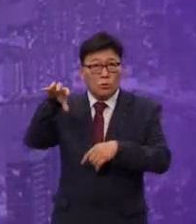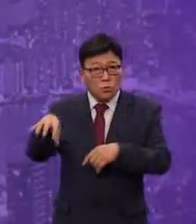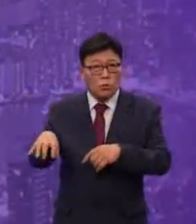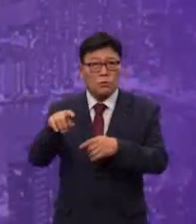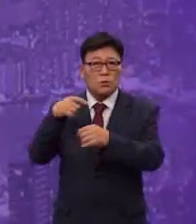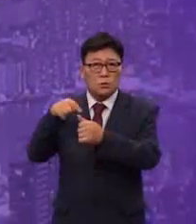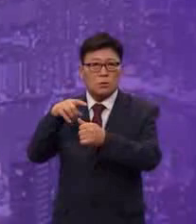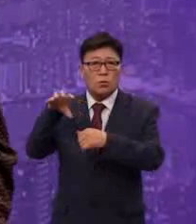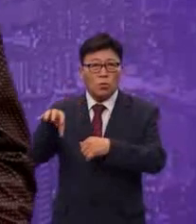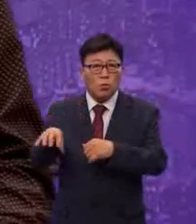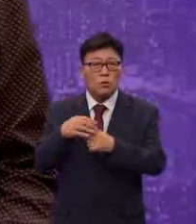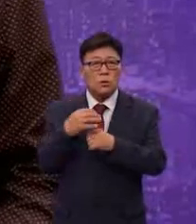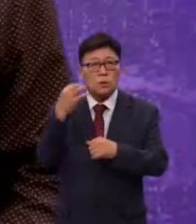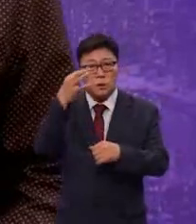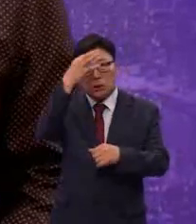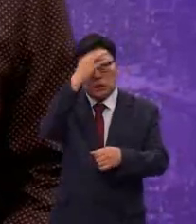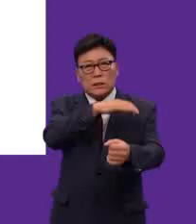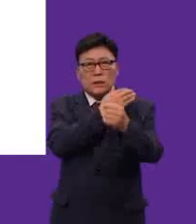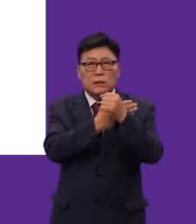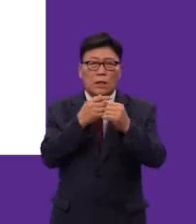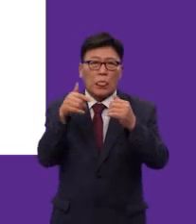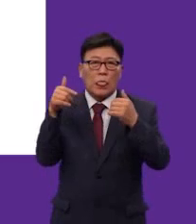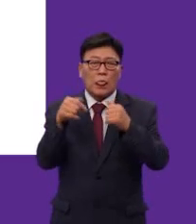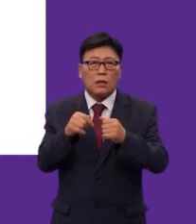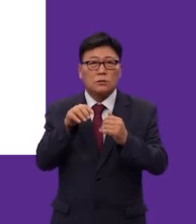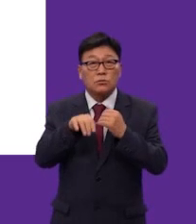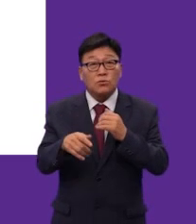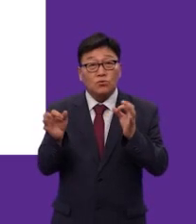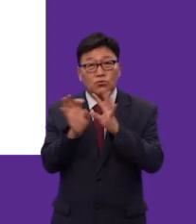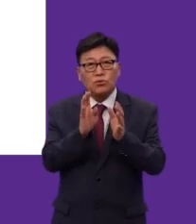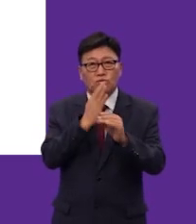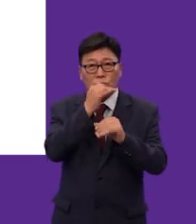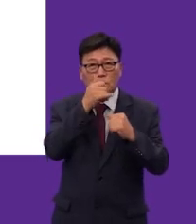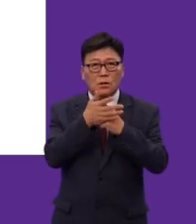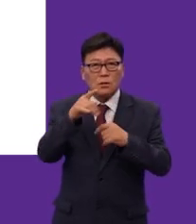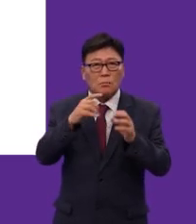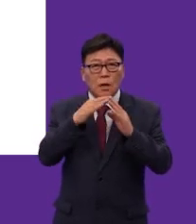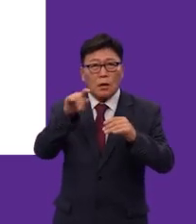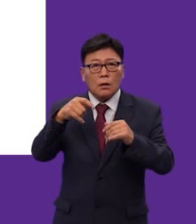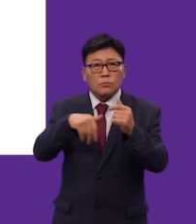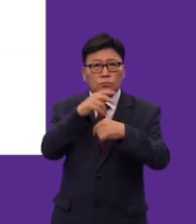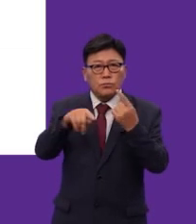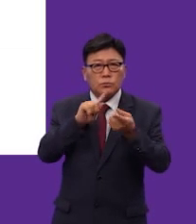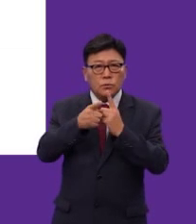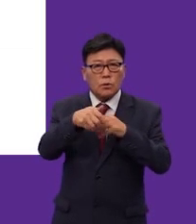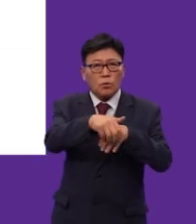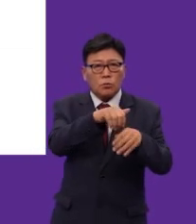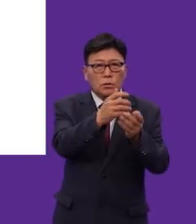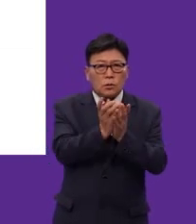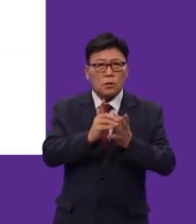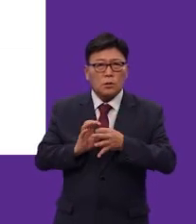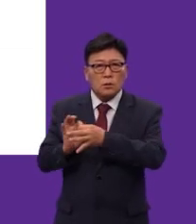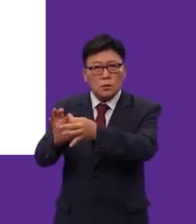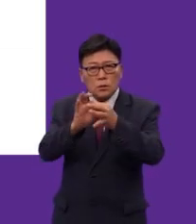모임터라는 기능을 안타깝게도 상실하고 있습니다. 또한 거점시설 운영 간 지자체와 마을 공동체 간의 연계